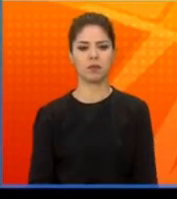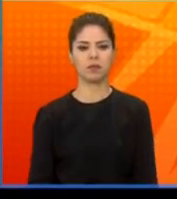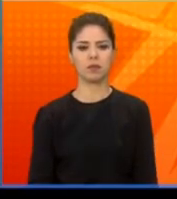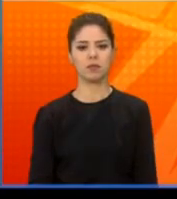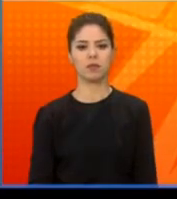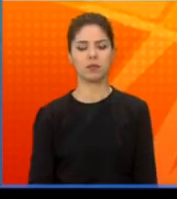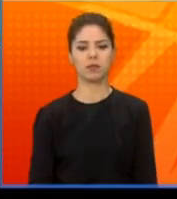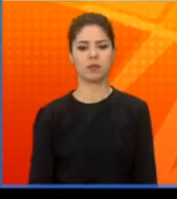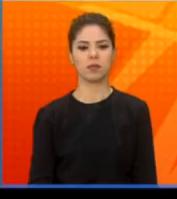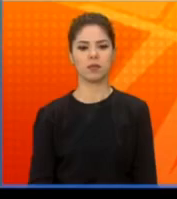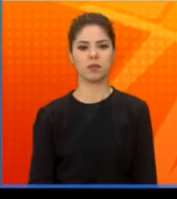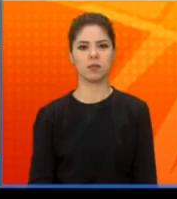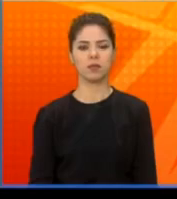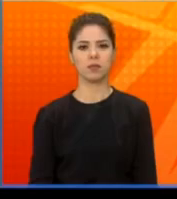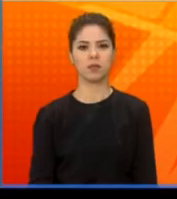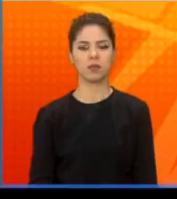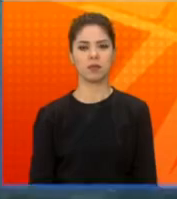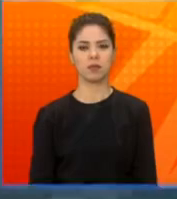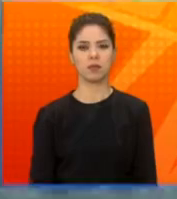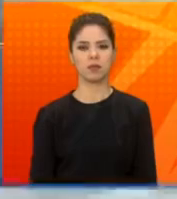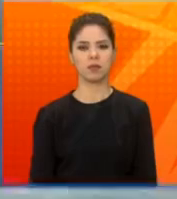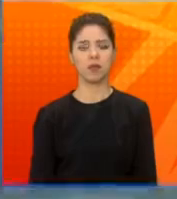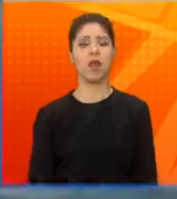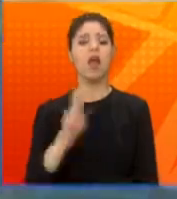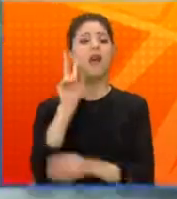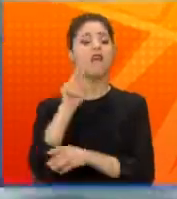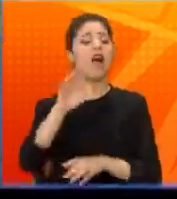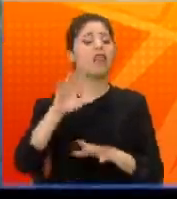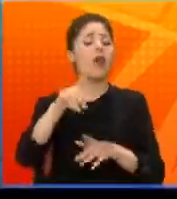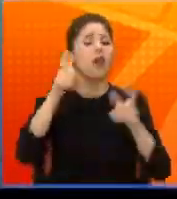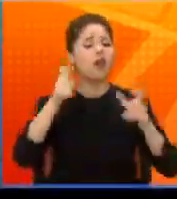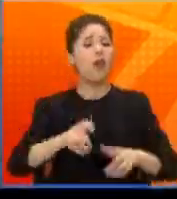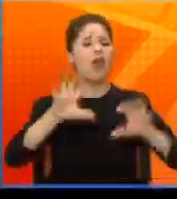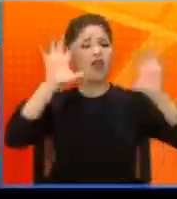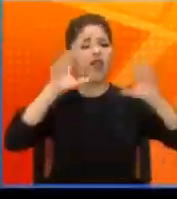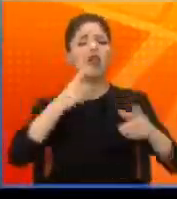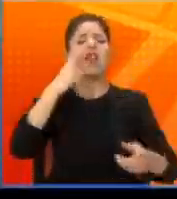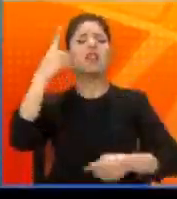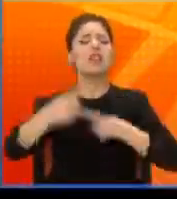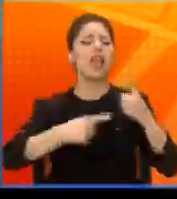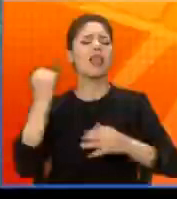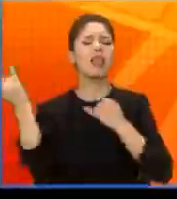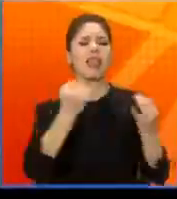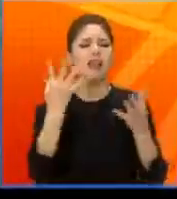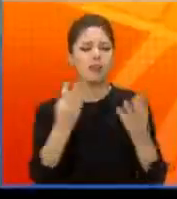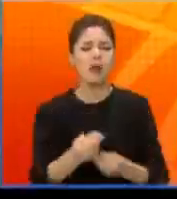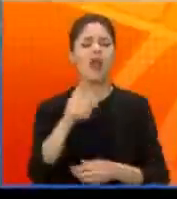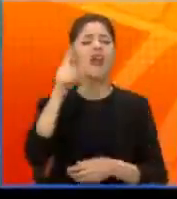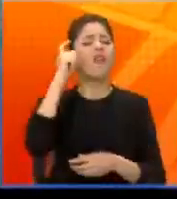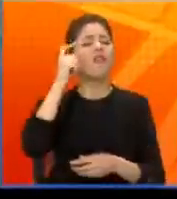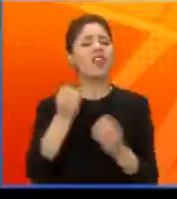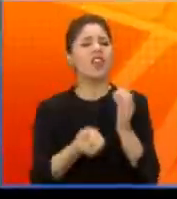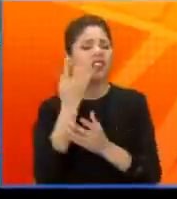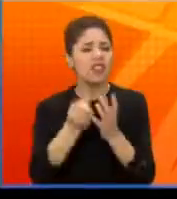Görünüyor durun. Van Gölü'nde bir şey hareket ediyor bir cisim. Van Gölü canavarı yıllarca tartışıldı. Hakkında türlü